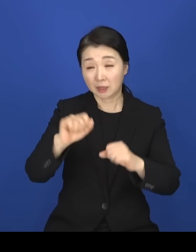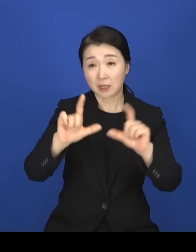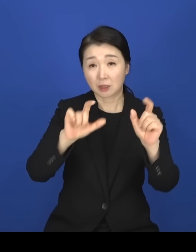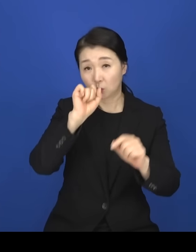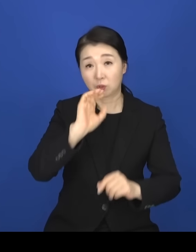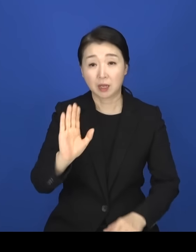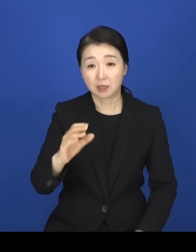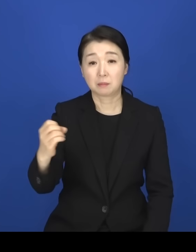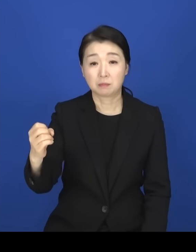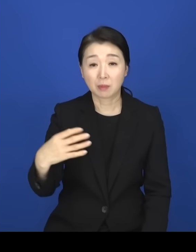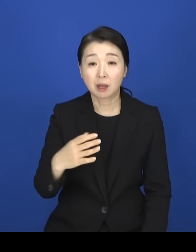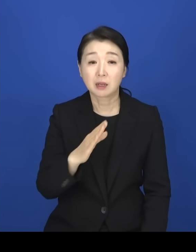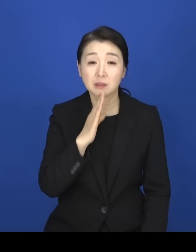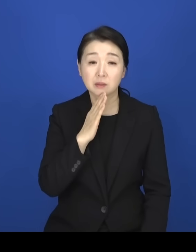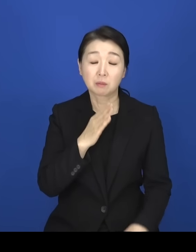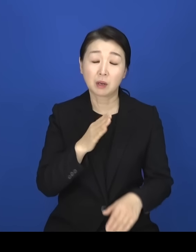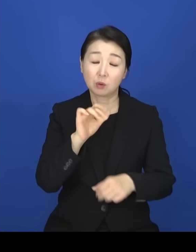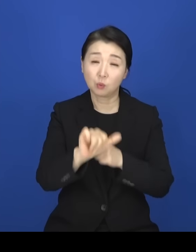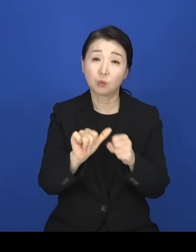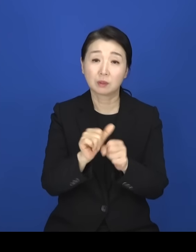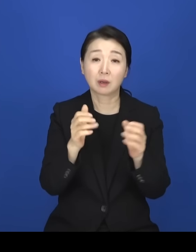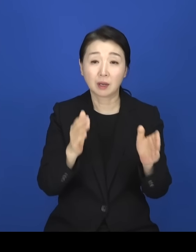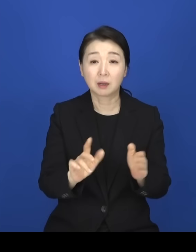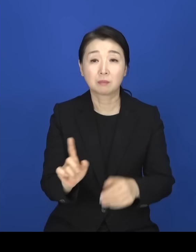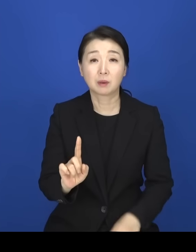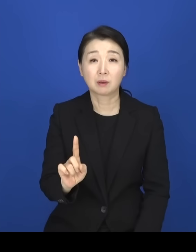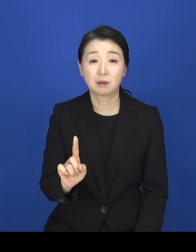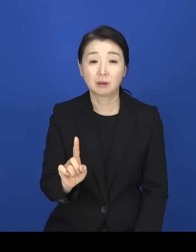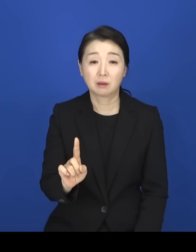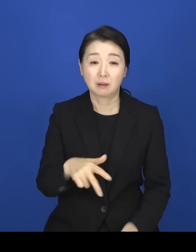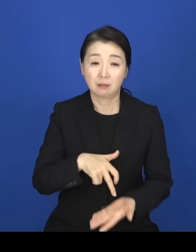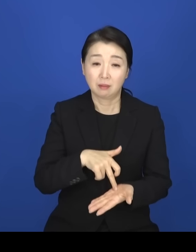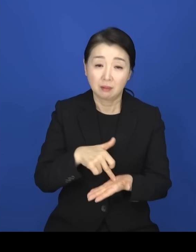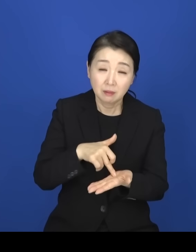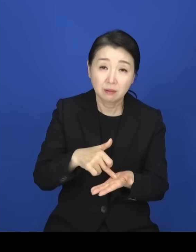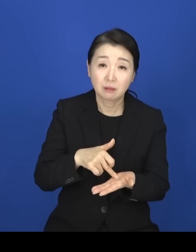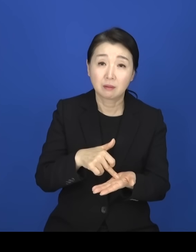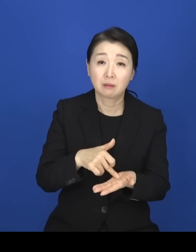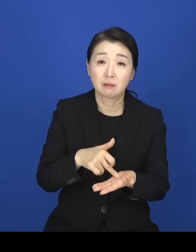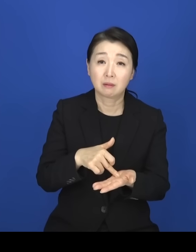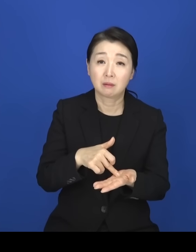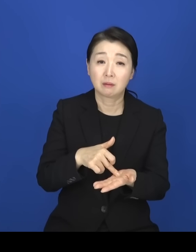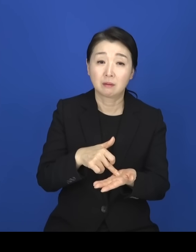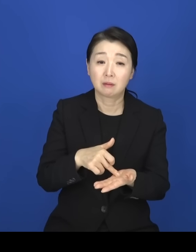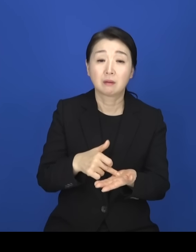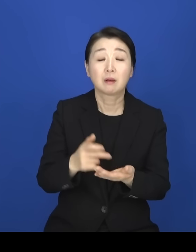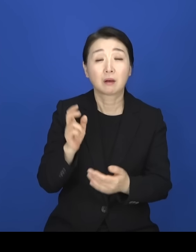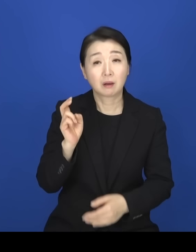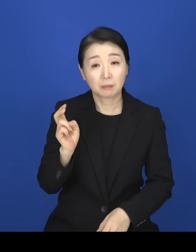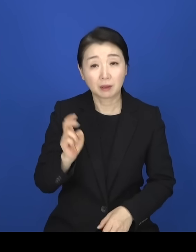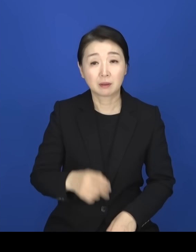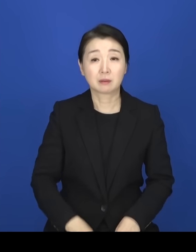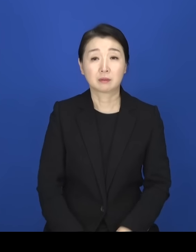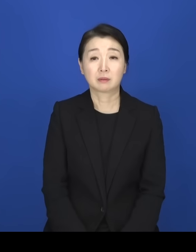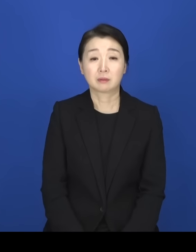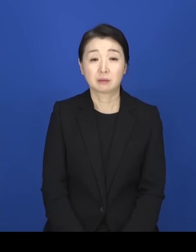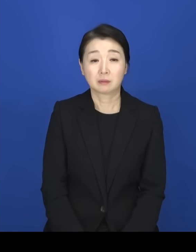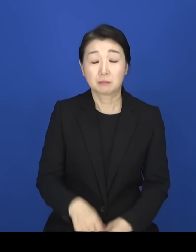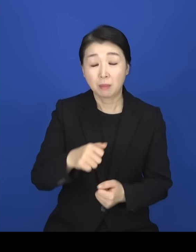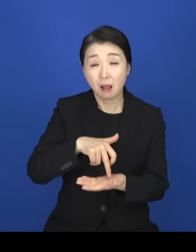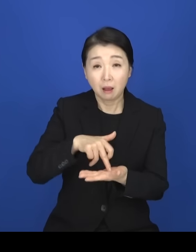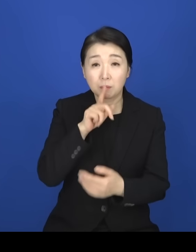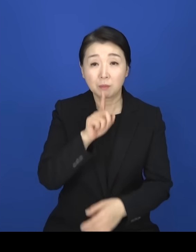좋습니다. 진짜 늦어도 한 5년 안에는 절름 발이 될 겁니다. 발을 절